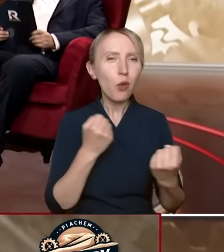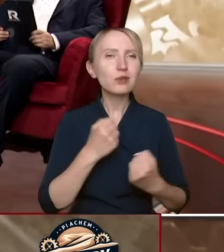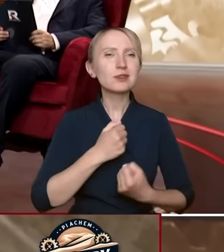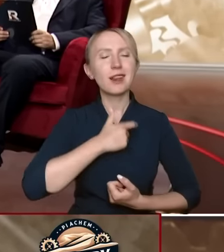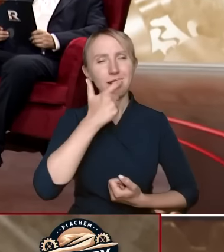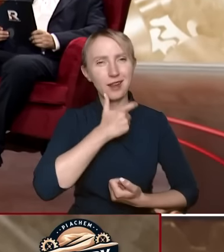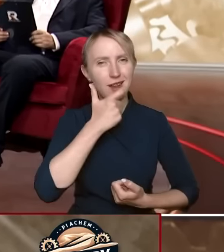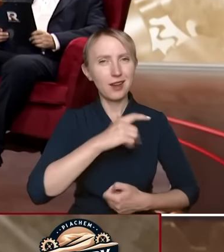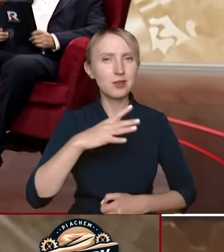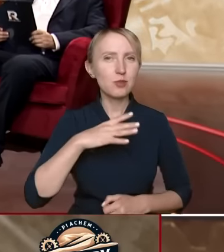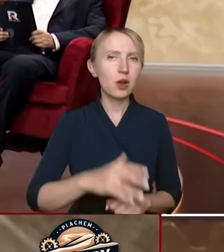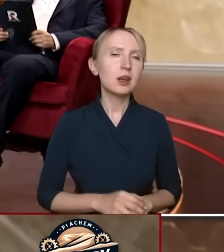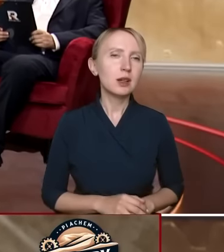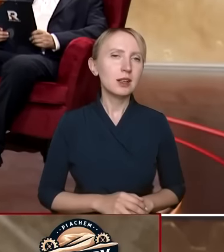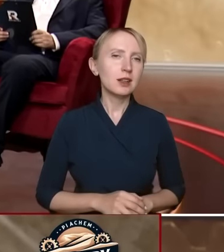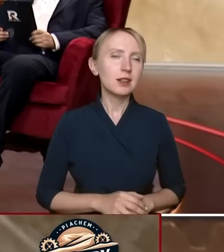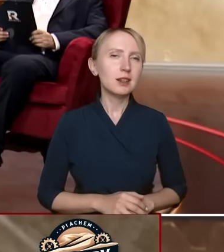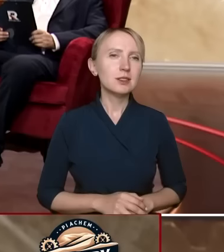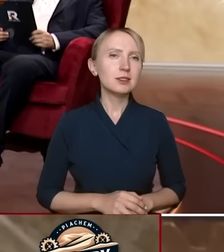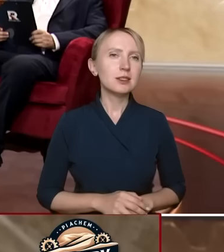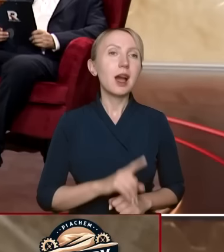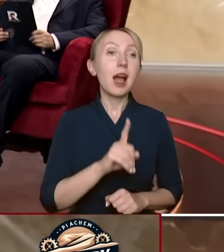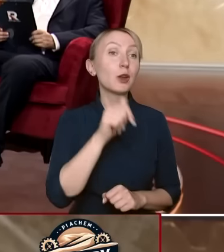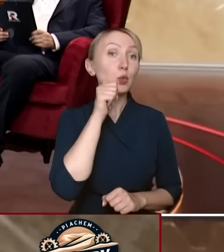rozbawiła. Wracając do